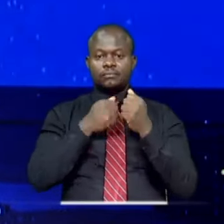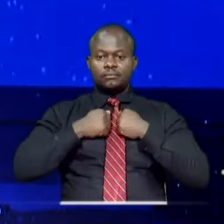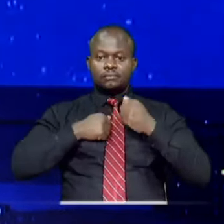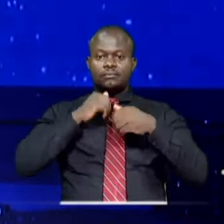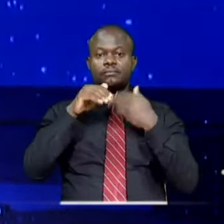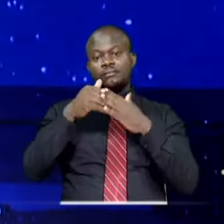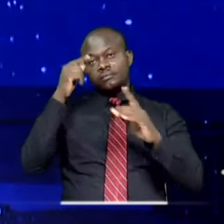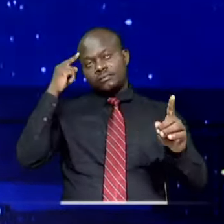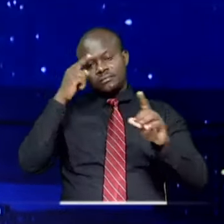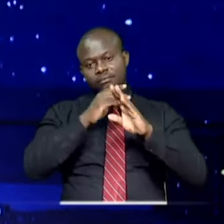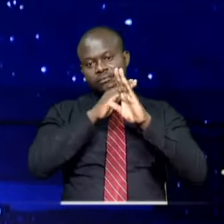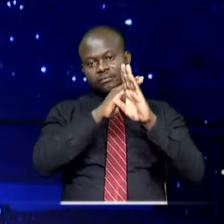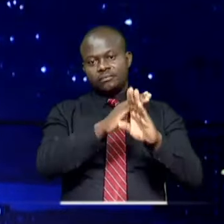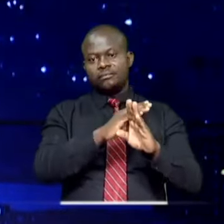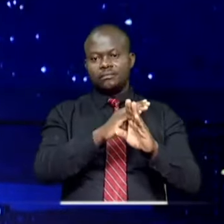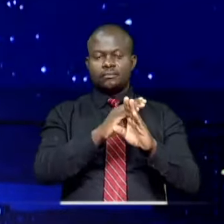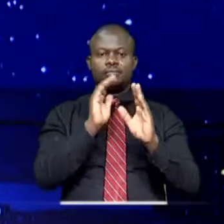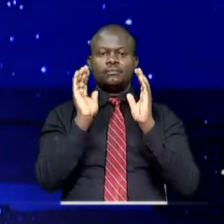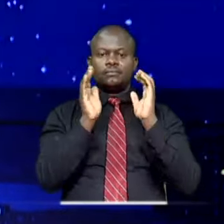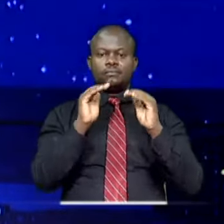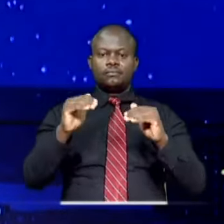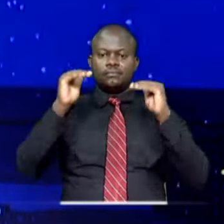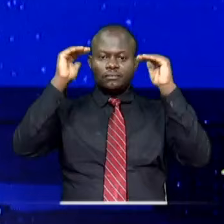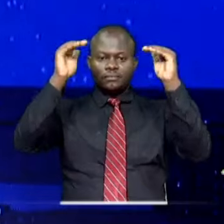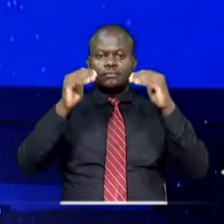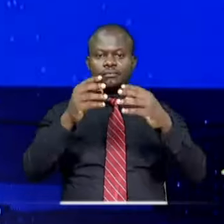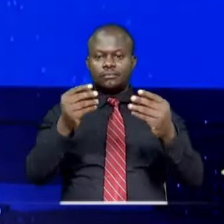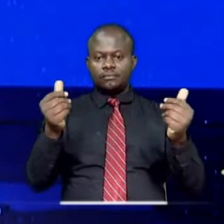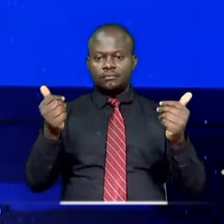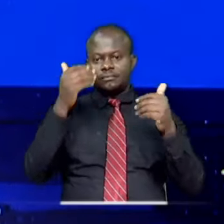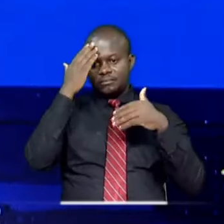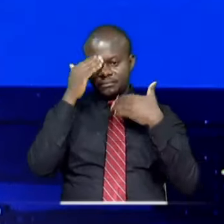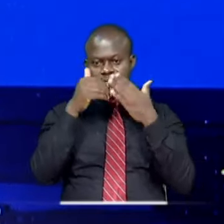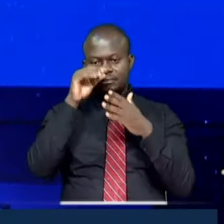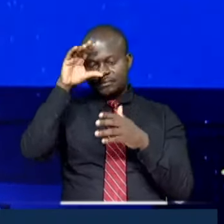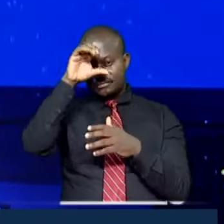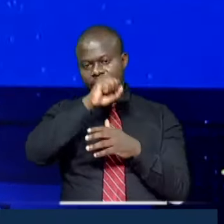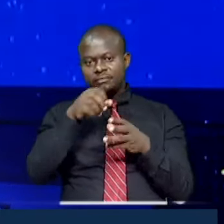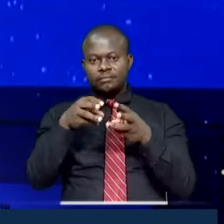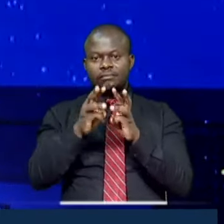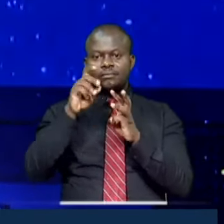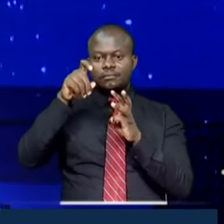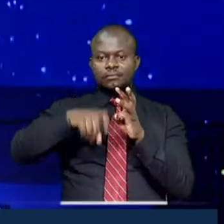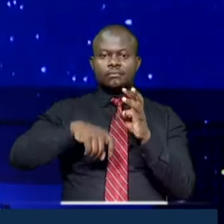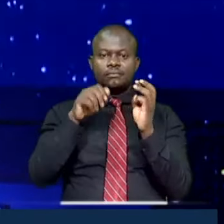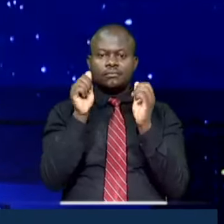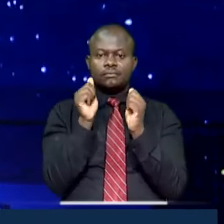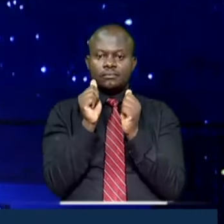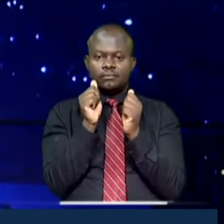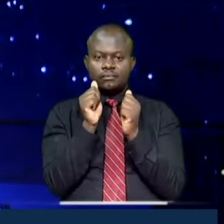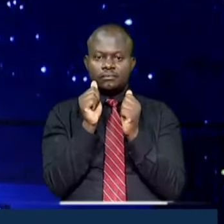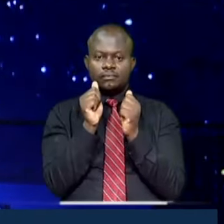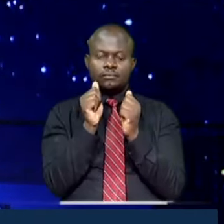kikaba kigamije gukumira ikigero kinini cy’ibyangirika bitewe no kubura uburyo bigomba gukonjeshwa. Bosco